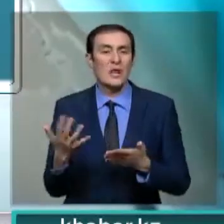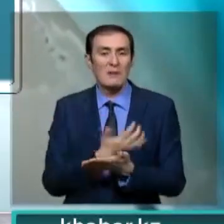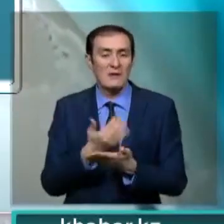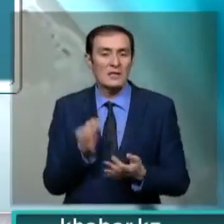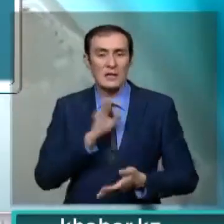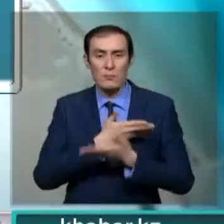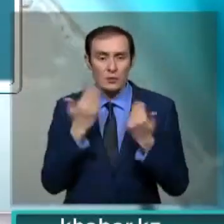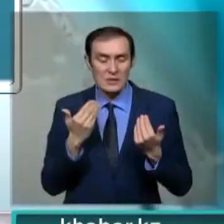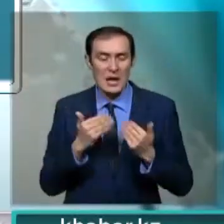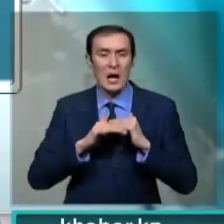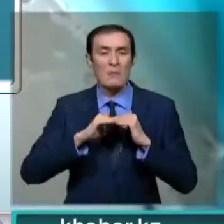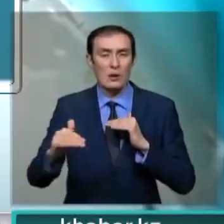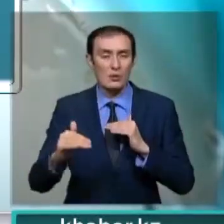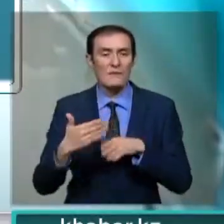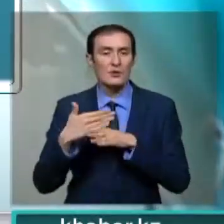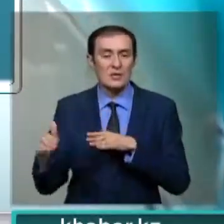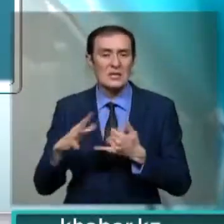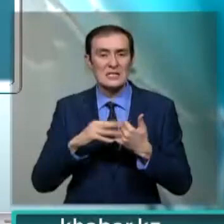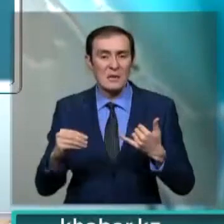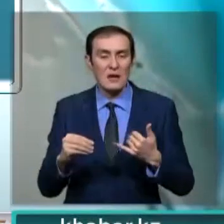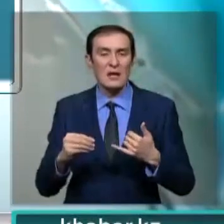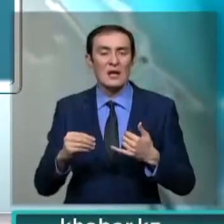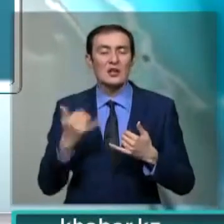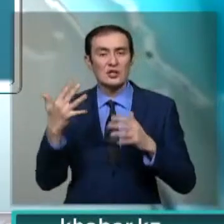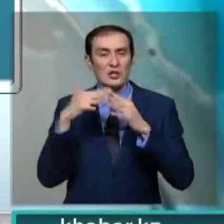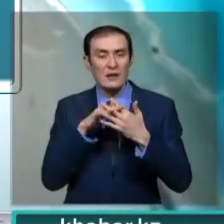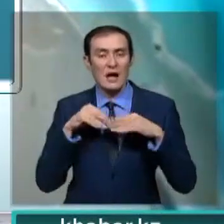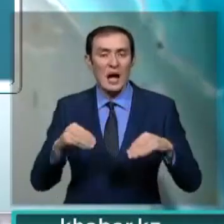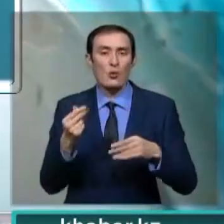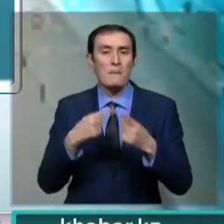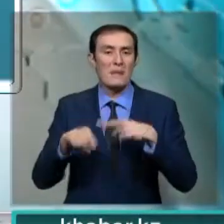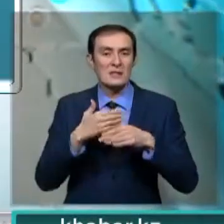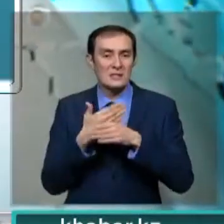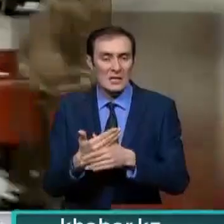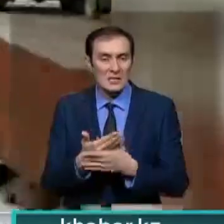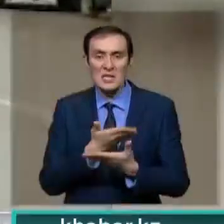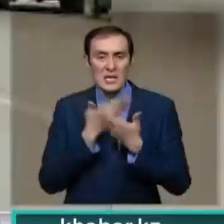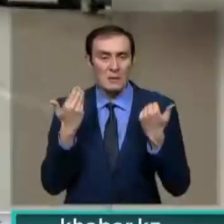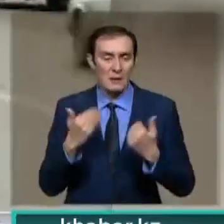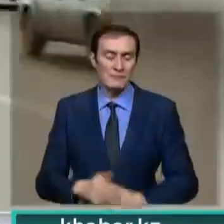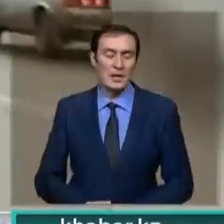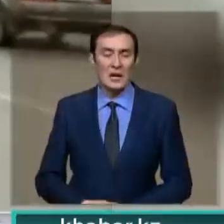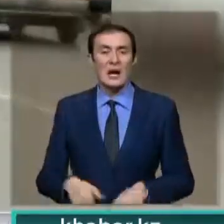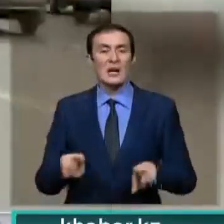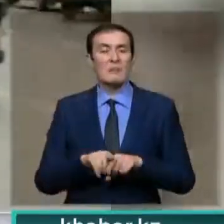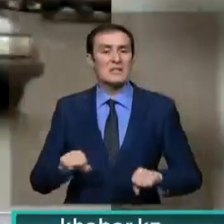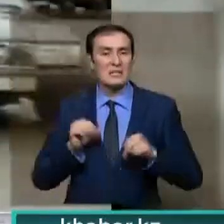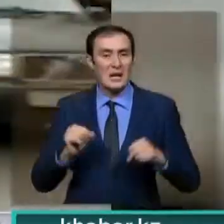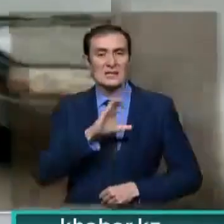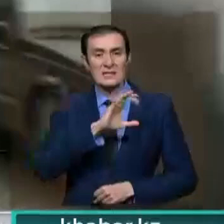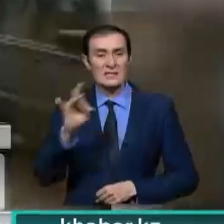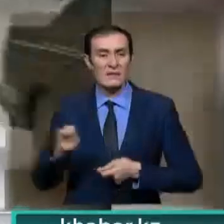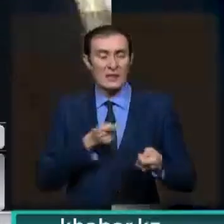для различных полигонов отчуждены земли и животноводов о компенсации и речи нет как бы ни пытались советские власти